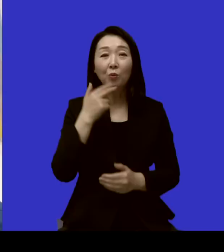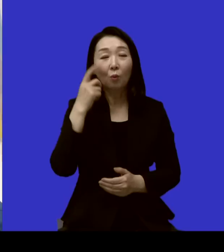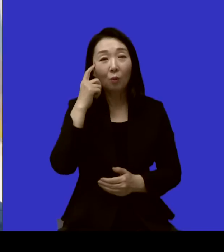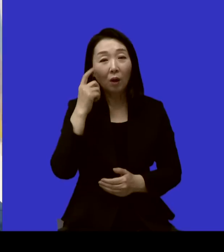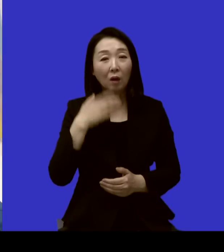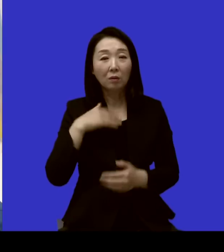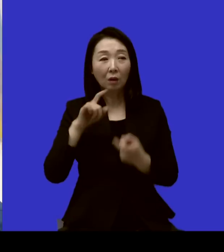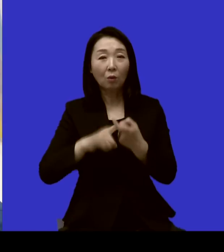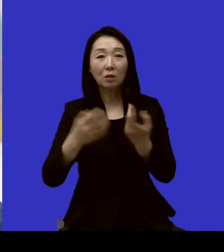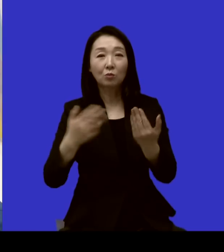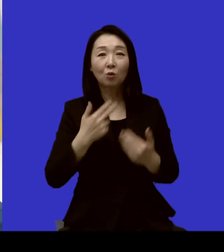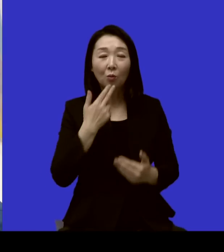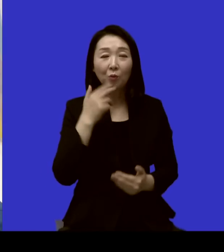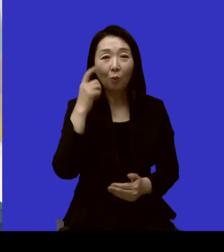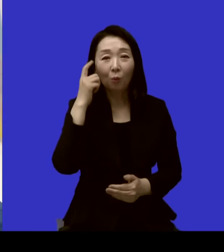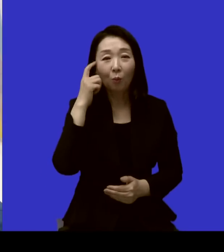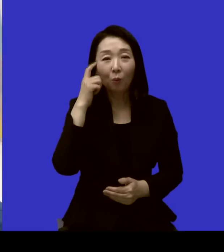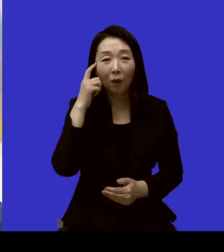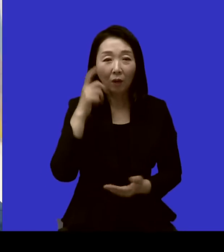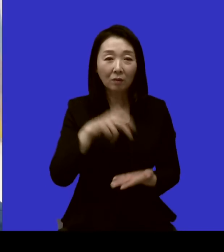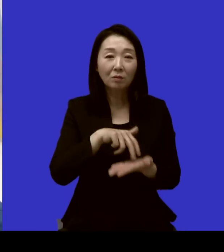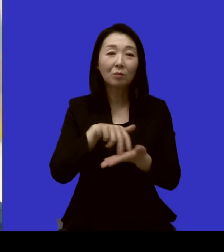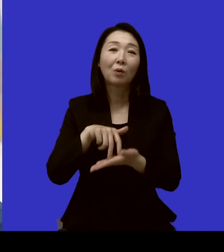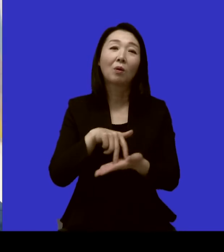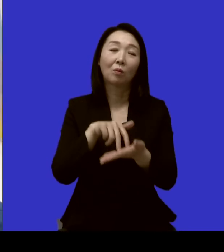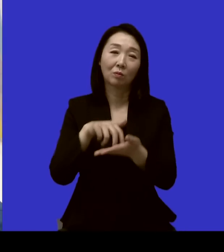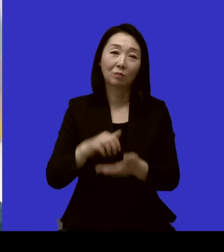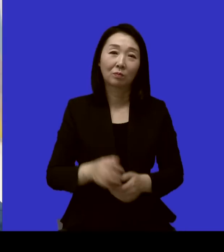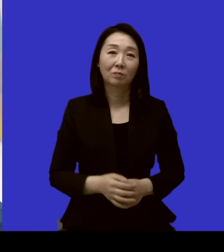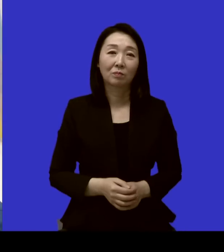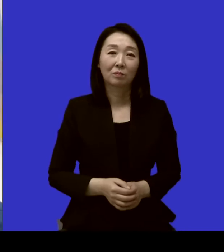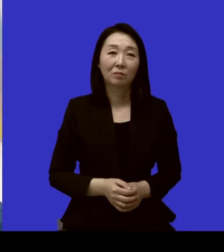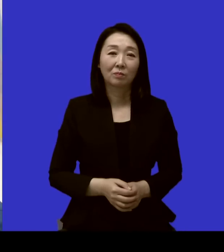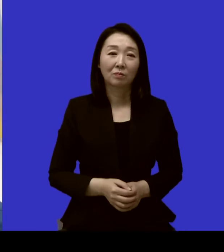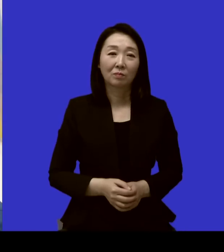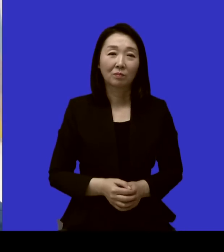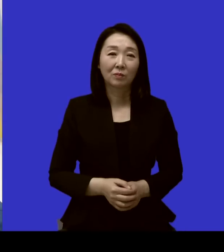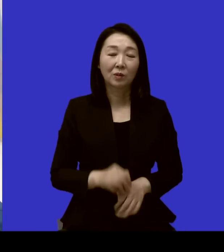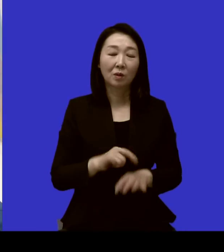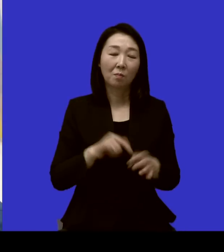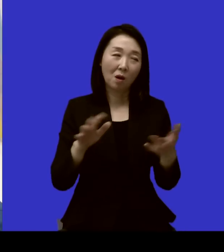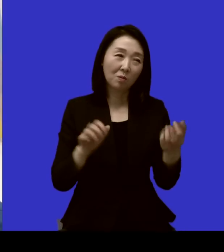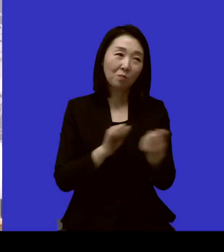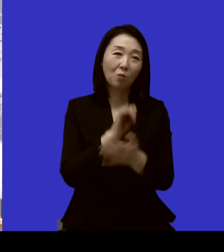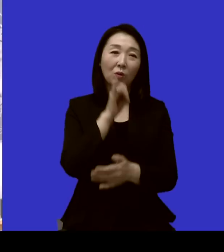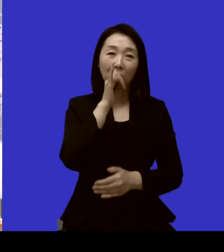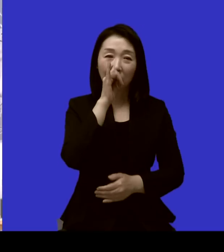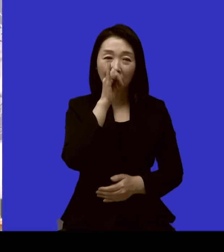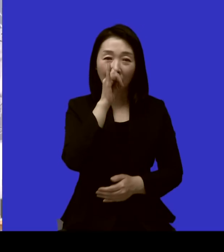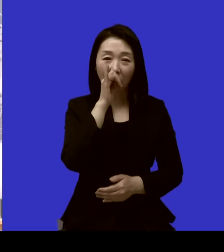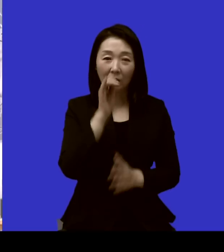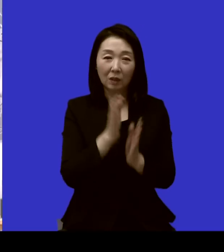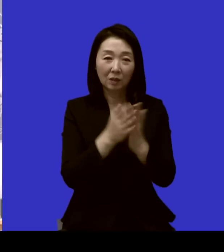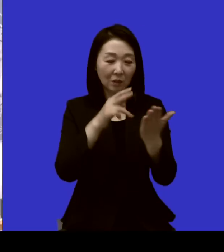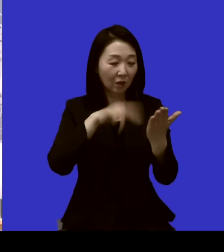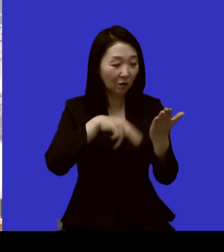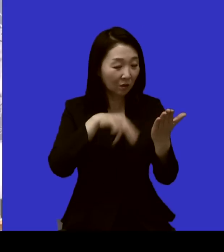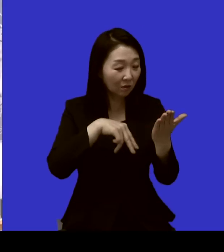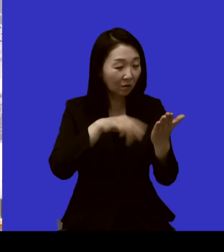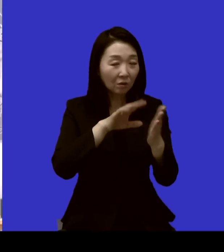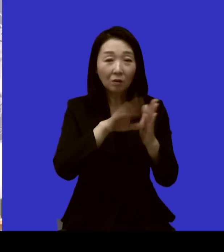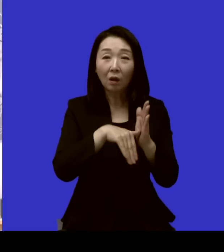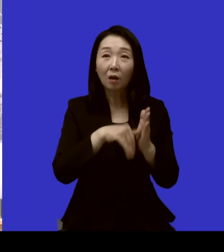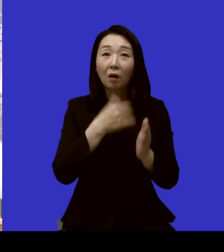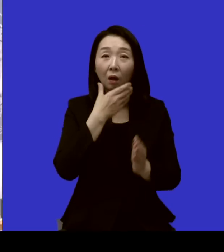나를 관심 있게 봐주지 않을까라는 그 외로움? 이제 그런 것들이 복합적으로 겹치다 보니까 예. 책을 읽는 시간은